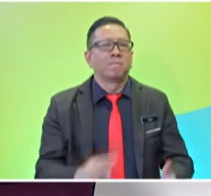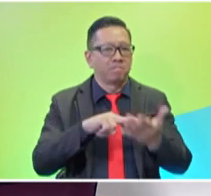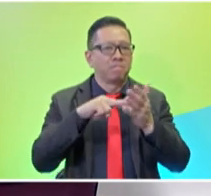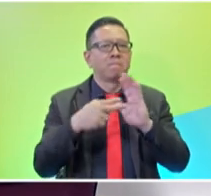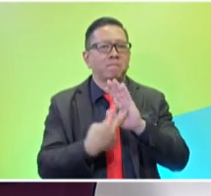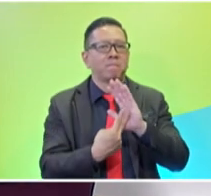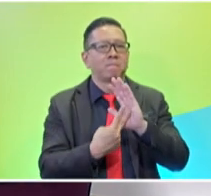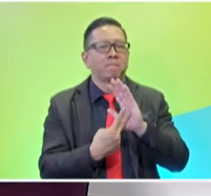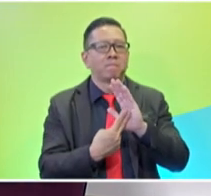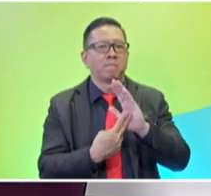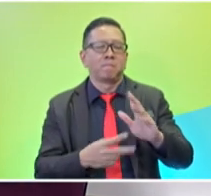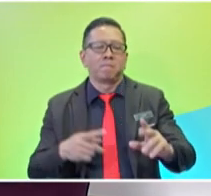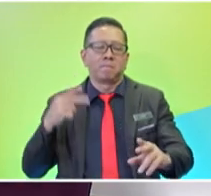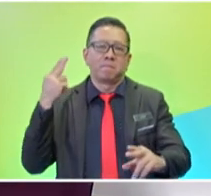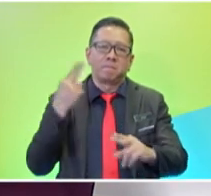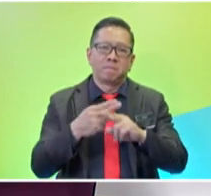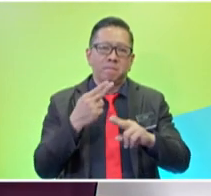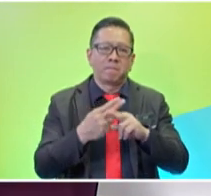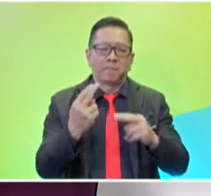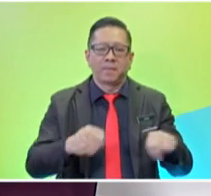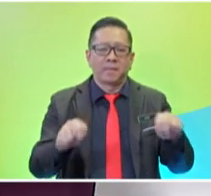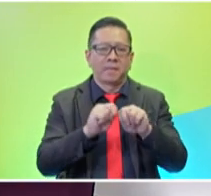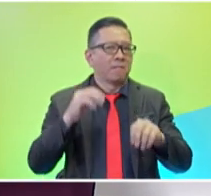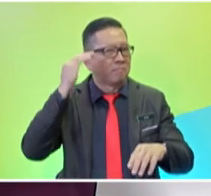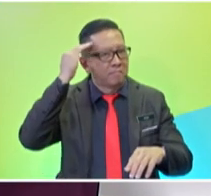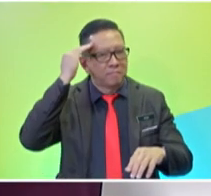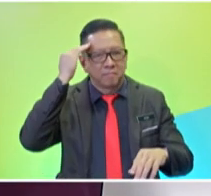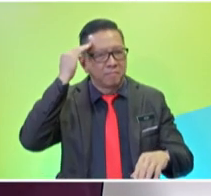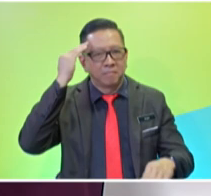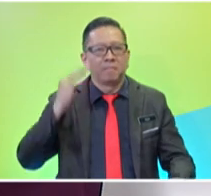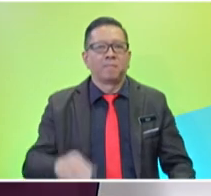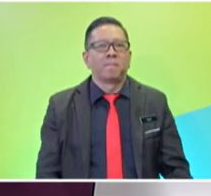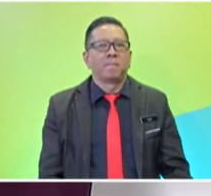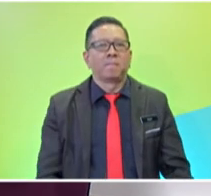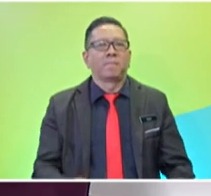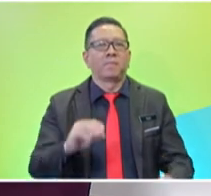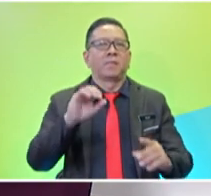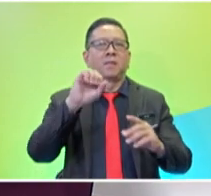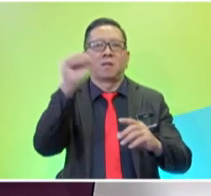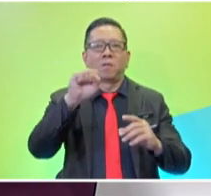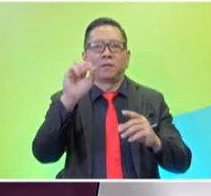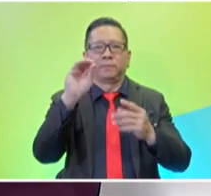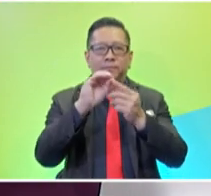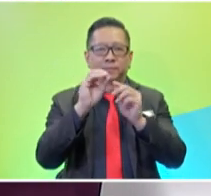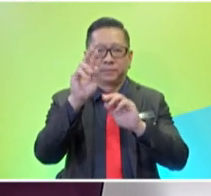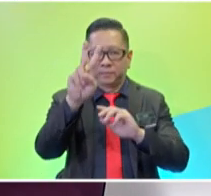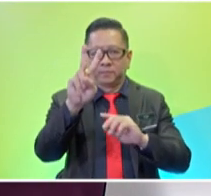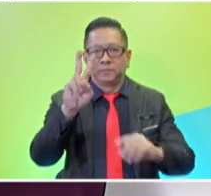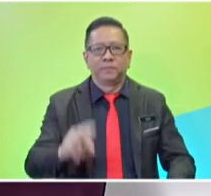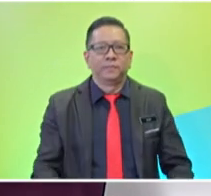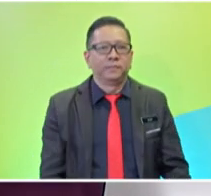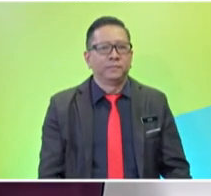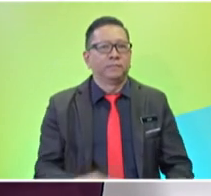menandakan nilai yang tidak kita cari soalnya yang kedua sama juga situasi tadi